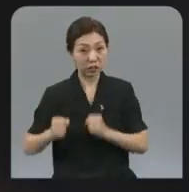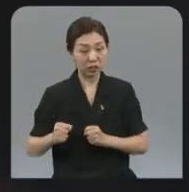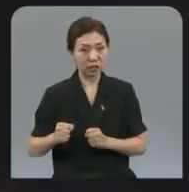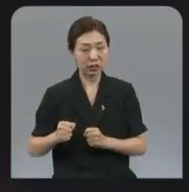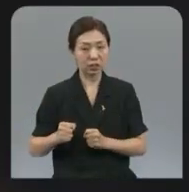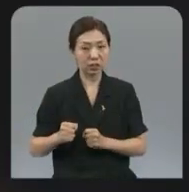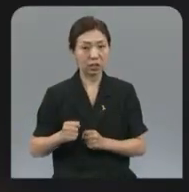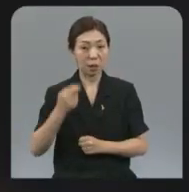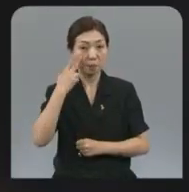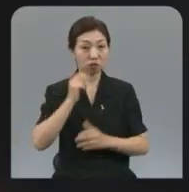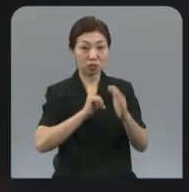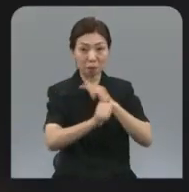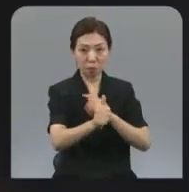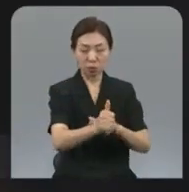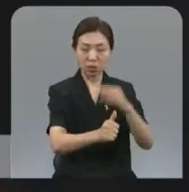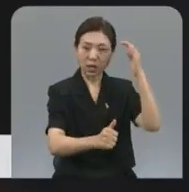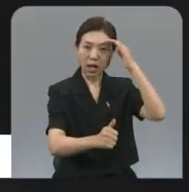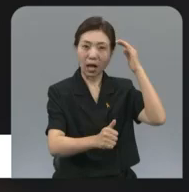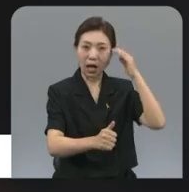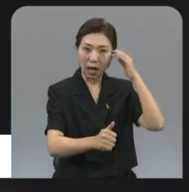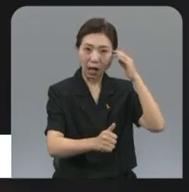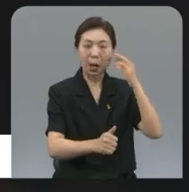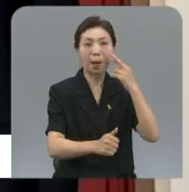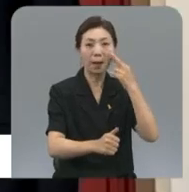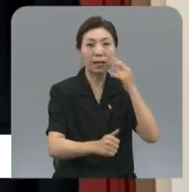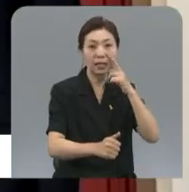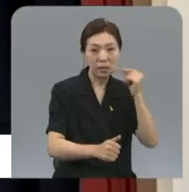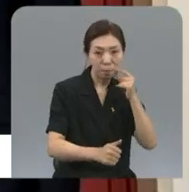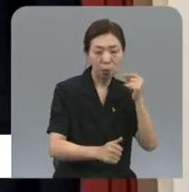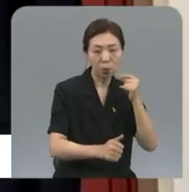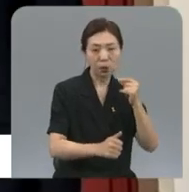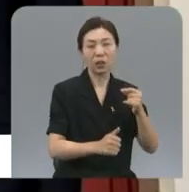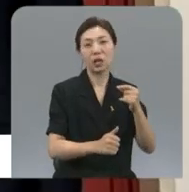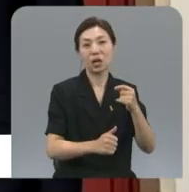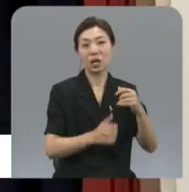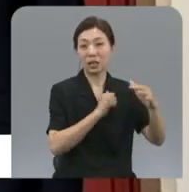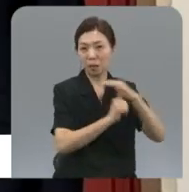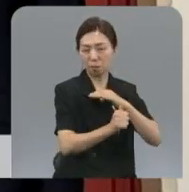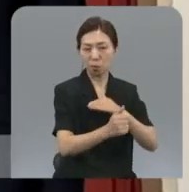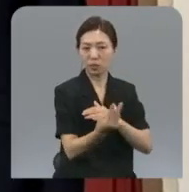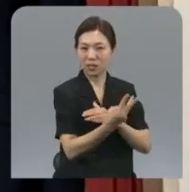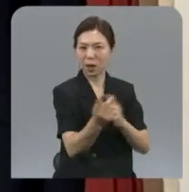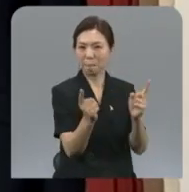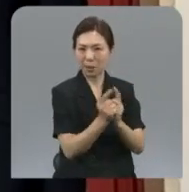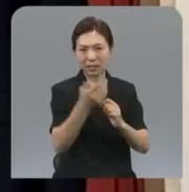избежание дальнейшего охлаждения в отношениях между двумя странами